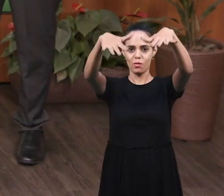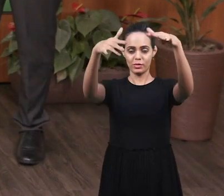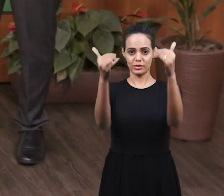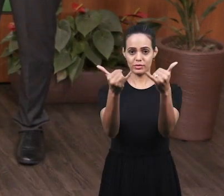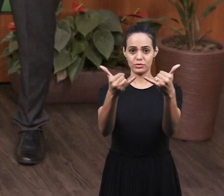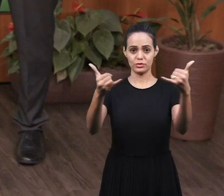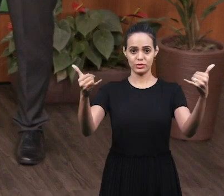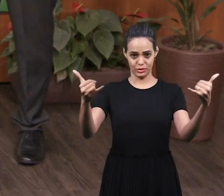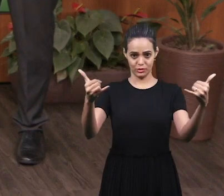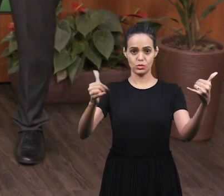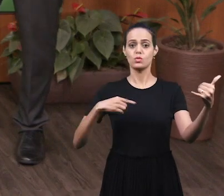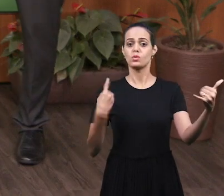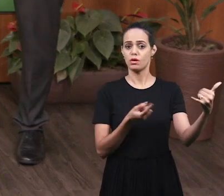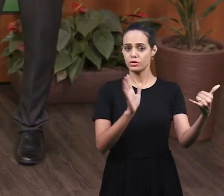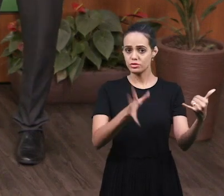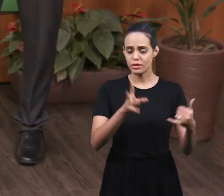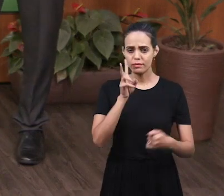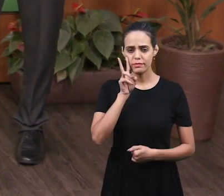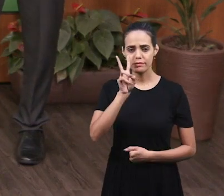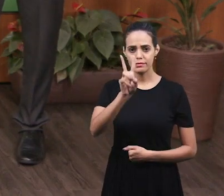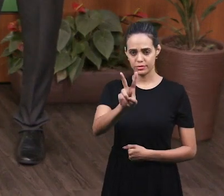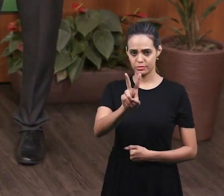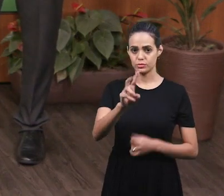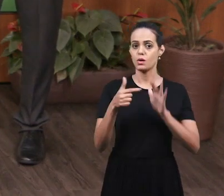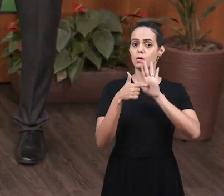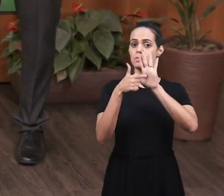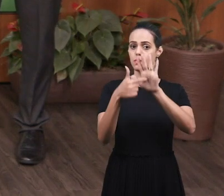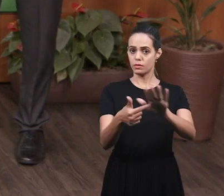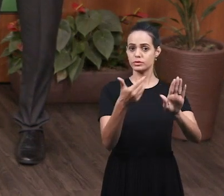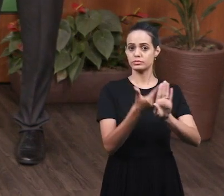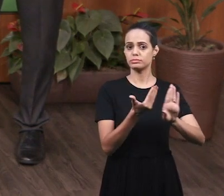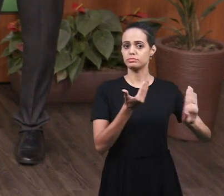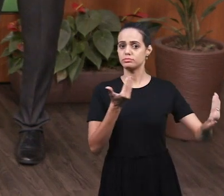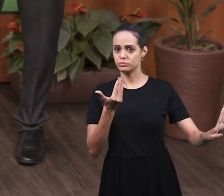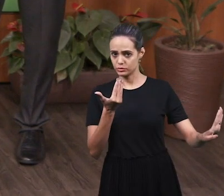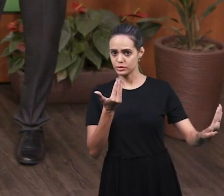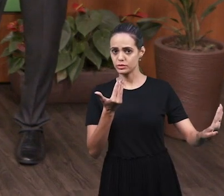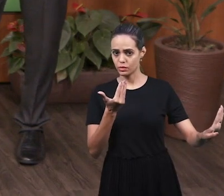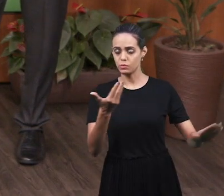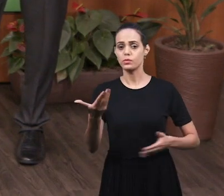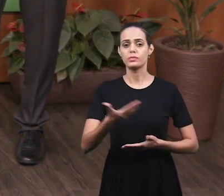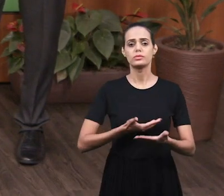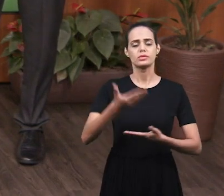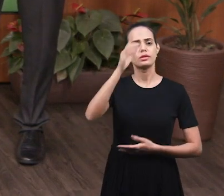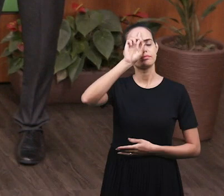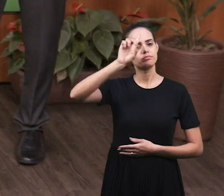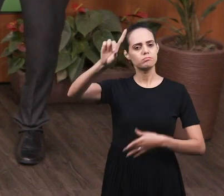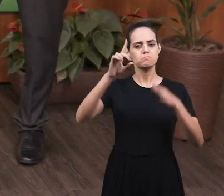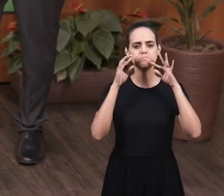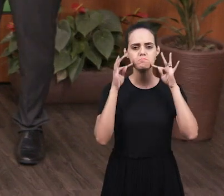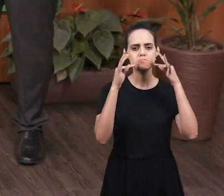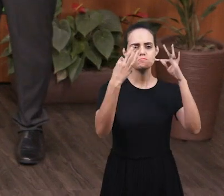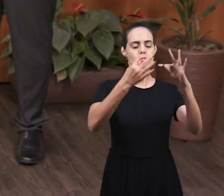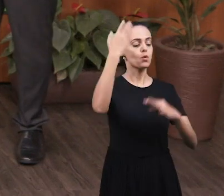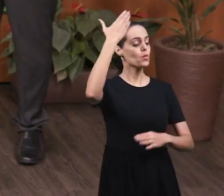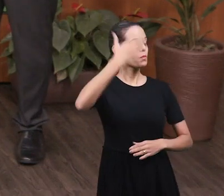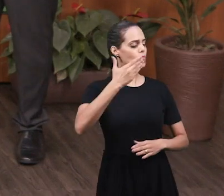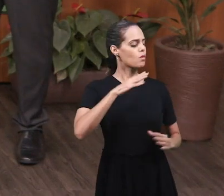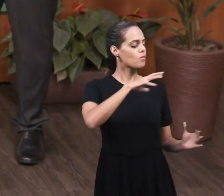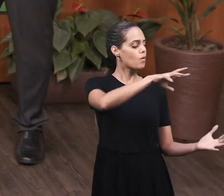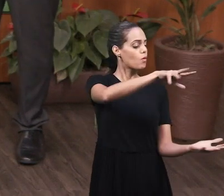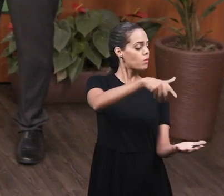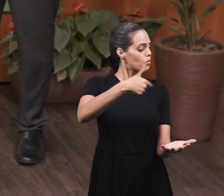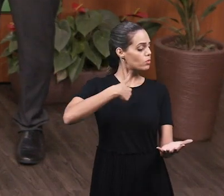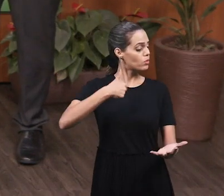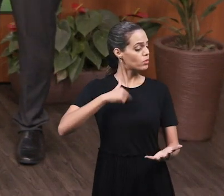donc le rideau de lin qui, comme nous avons dit, parle de la sanctification. Le serviteur de Dieu, il témoigne au